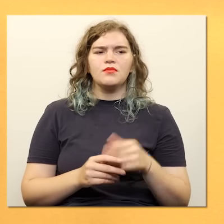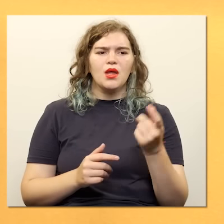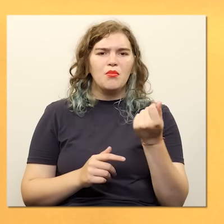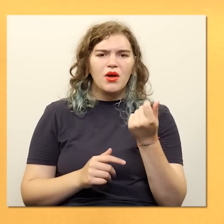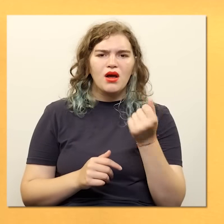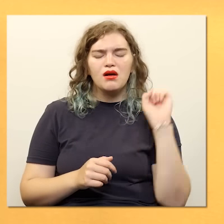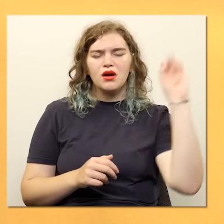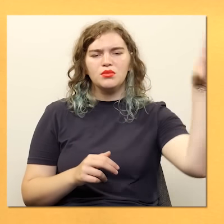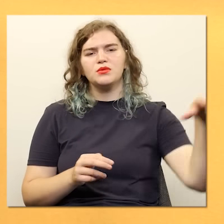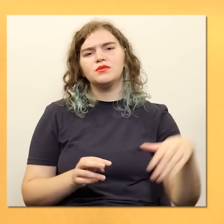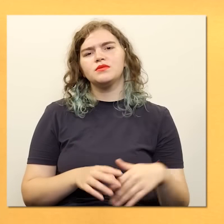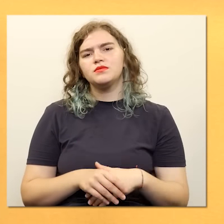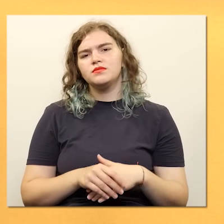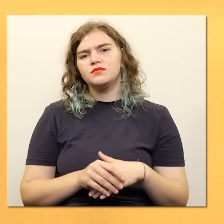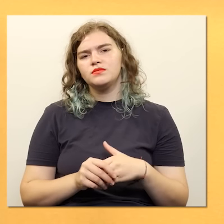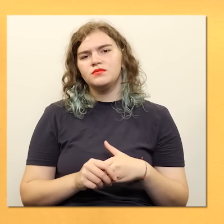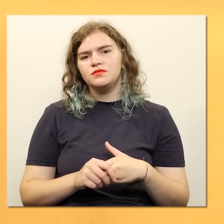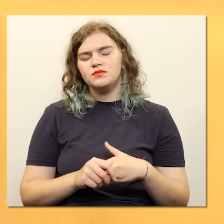bani.